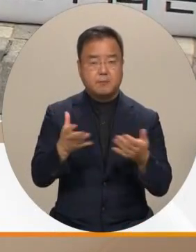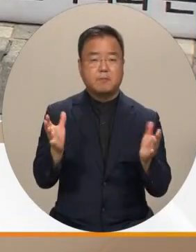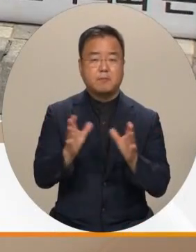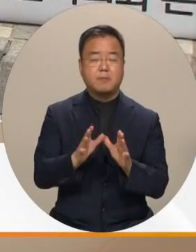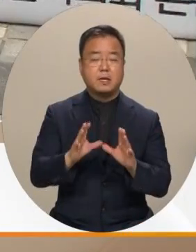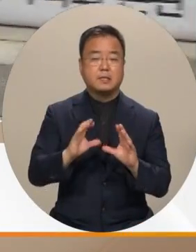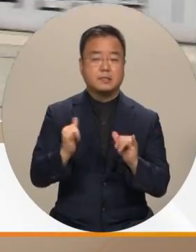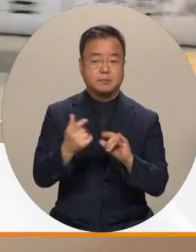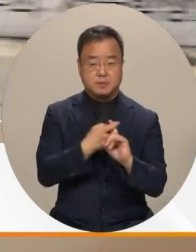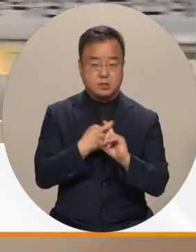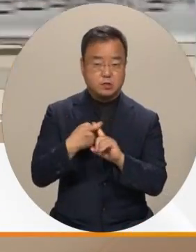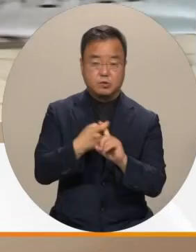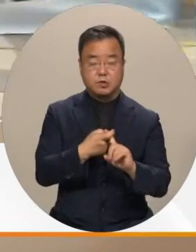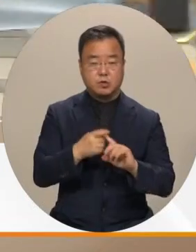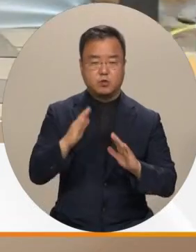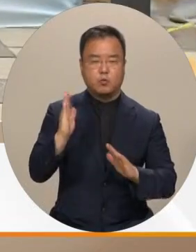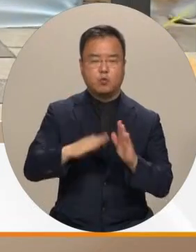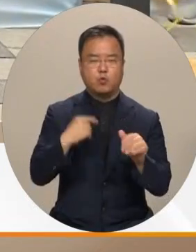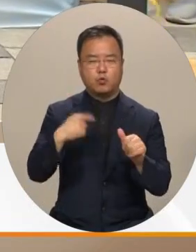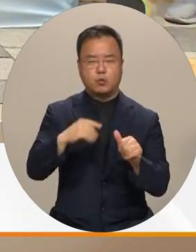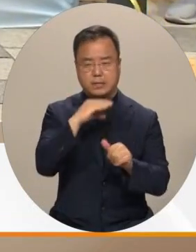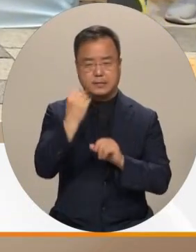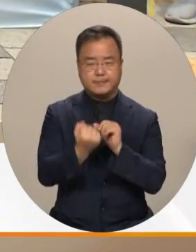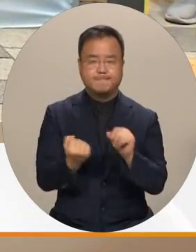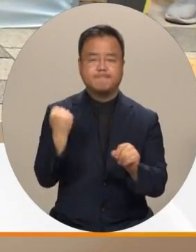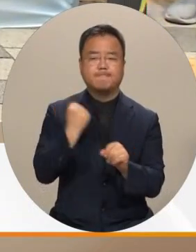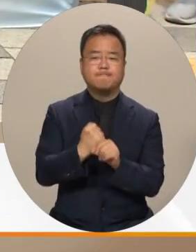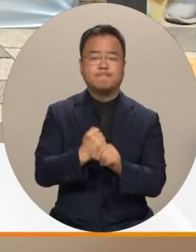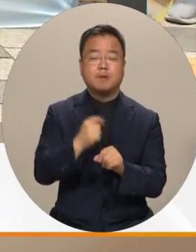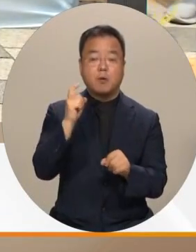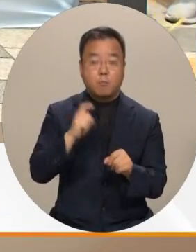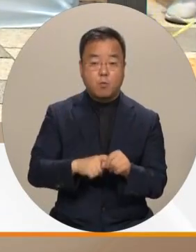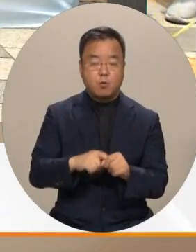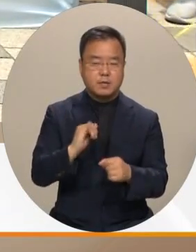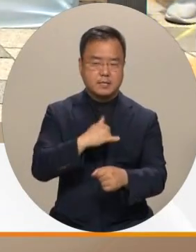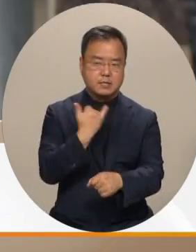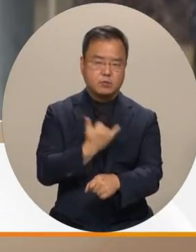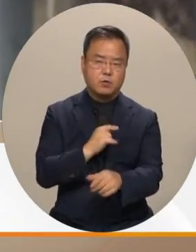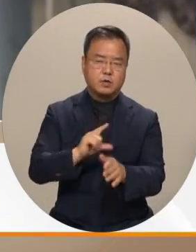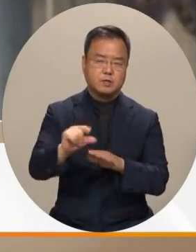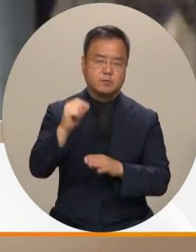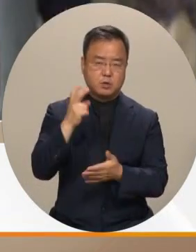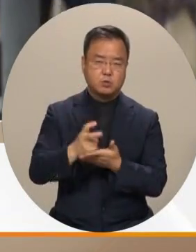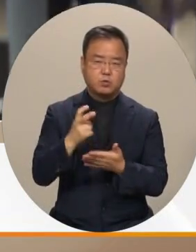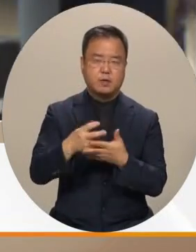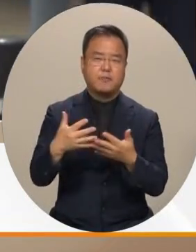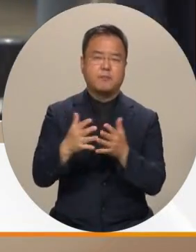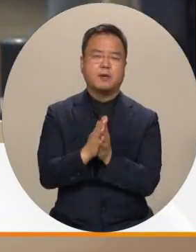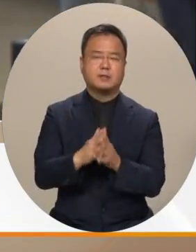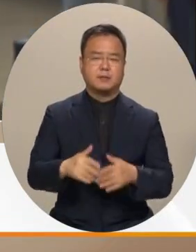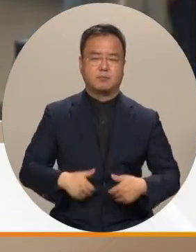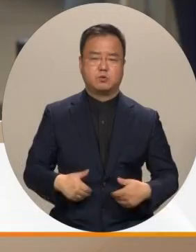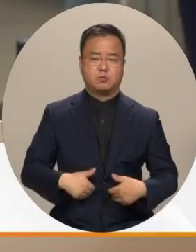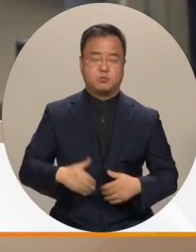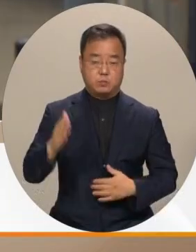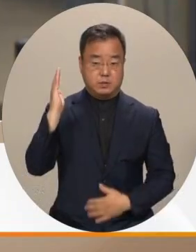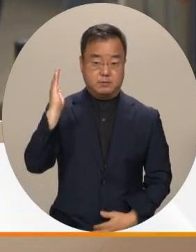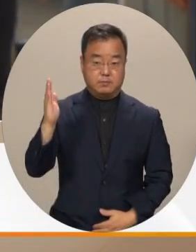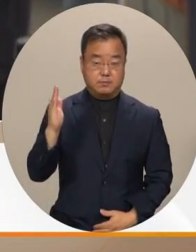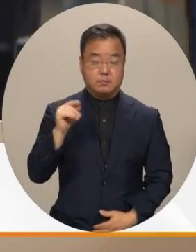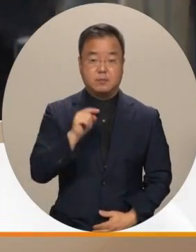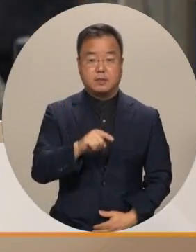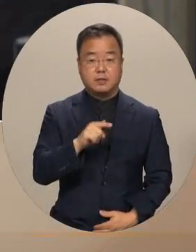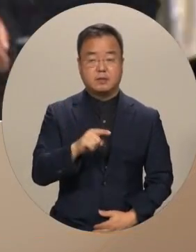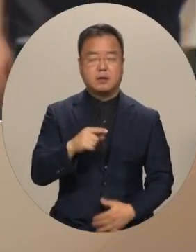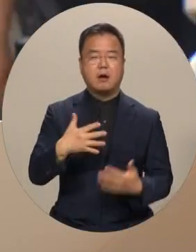범시민 연대는이 공교육 정상화를 위해서 인권 조례가 속히 폐지돼야 한다고 주장을 했습니다이 단체는이